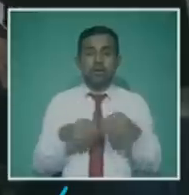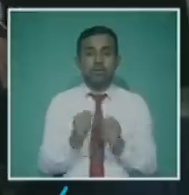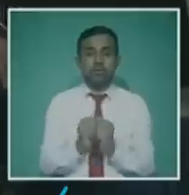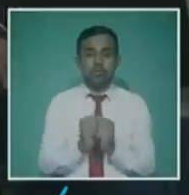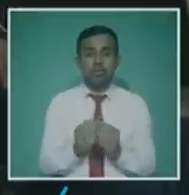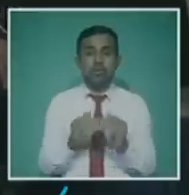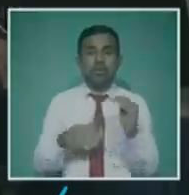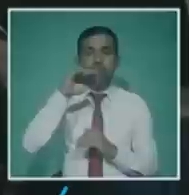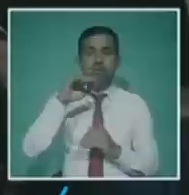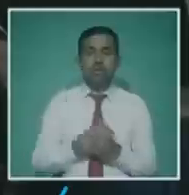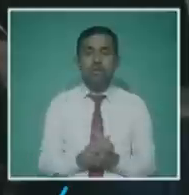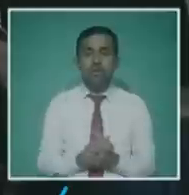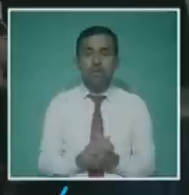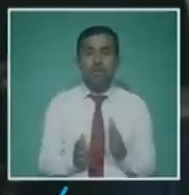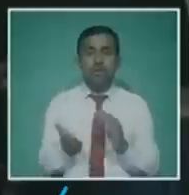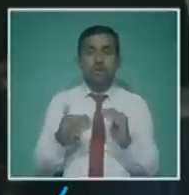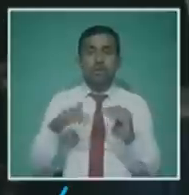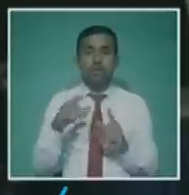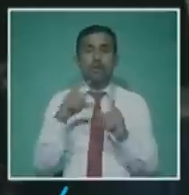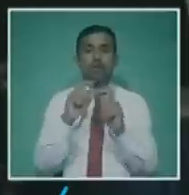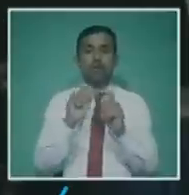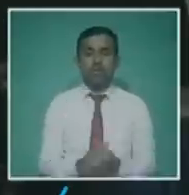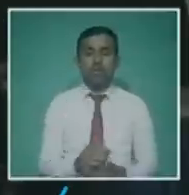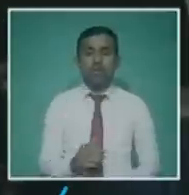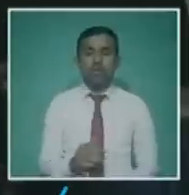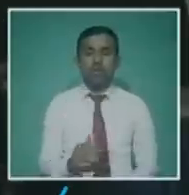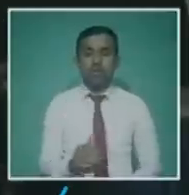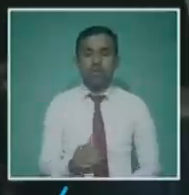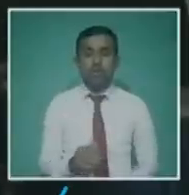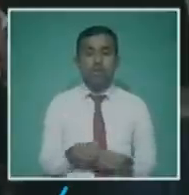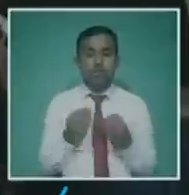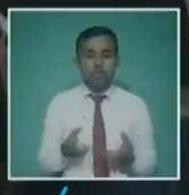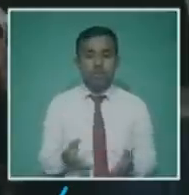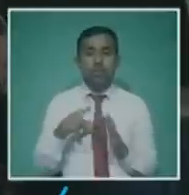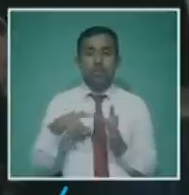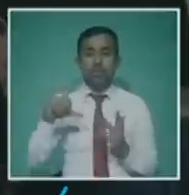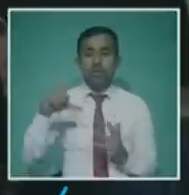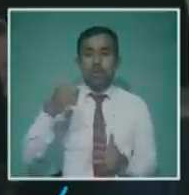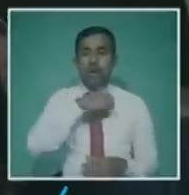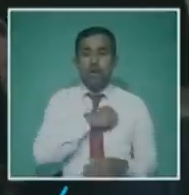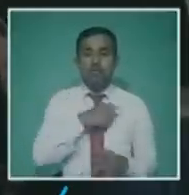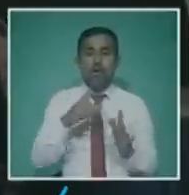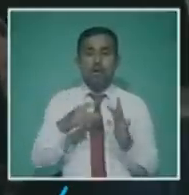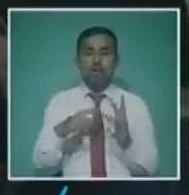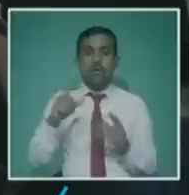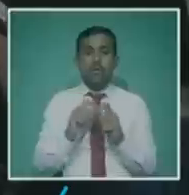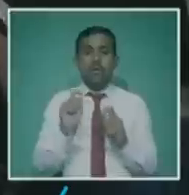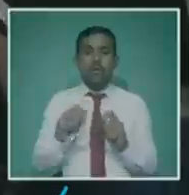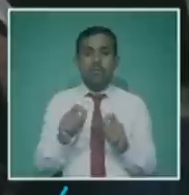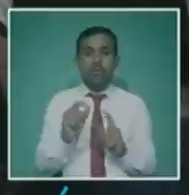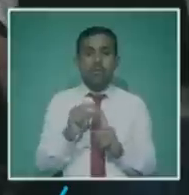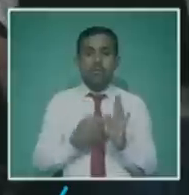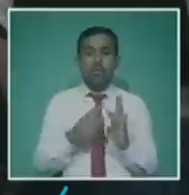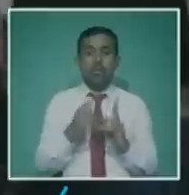දේශපාලන උසස් වීම් ලබගලා ගිහිල්ලා ගිහිල්ලා ෆෝමන් ඉන්නවා ඩිරෙක්ටර් බෝඩ් එකේ. ඒත් අපි කියනවා සංස්ථාව පාඩුයි IOC එක ලාභයි. IOC එකේ ඩිරෙක්ටර් බෝඩ් එකේ ඉන්නේ